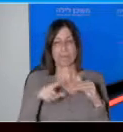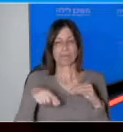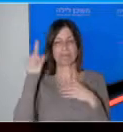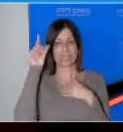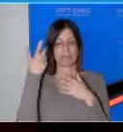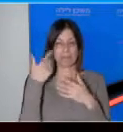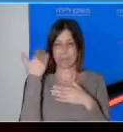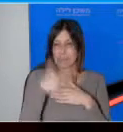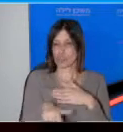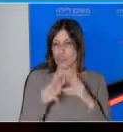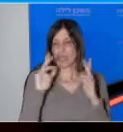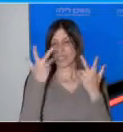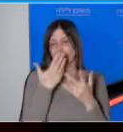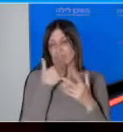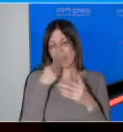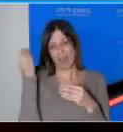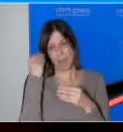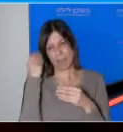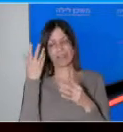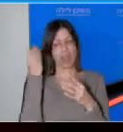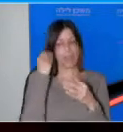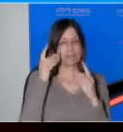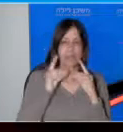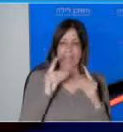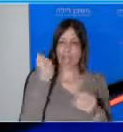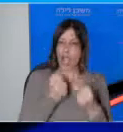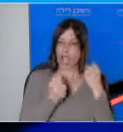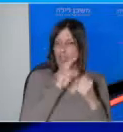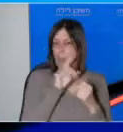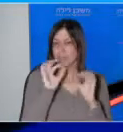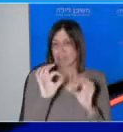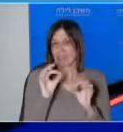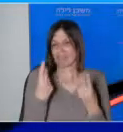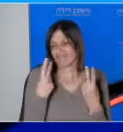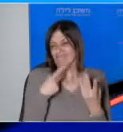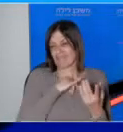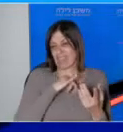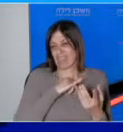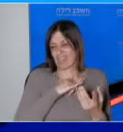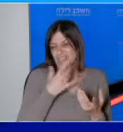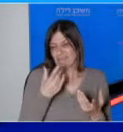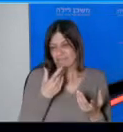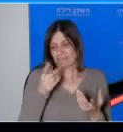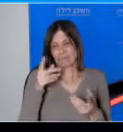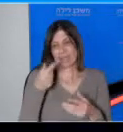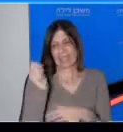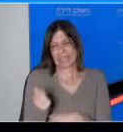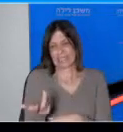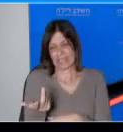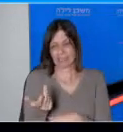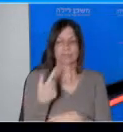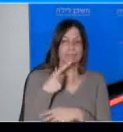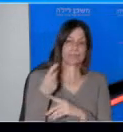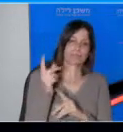בסוף הציבור הישראלי למד ולמד בדרך הקשה שלא באמת אכפת להם שם בכנסת. אודי, אתה